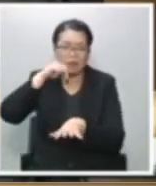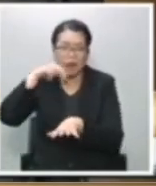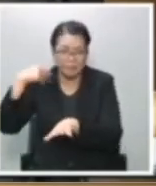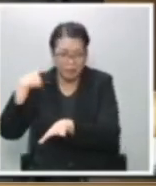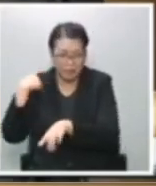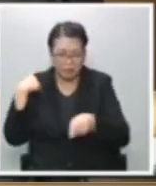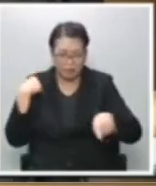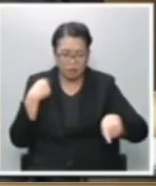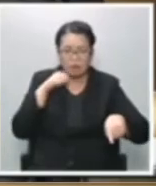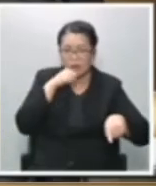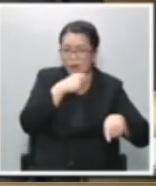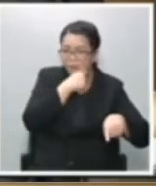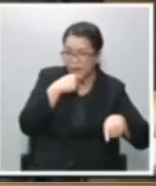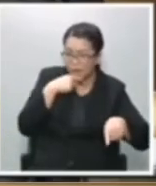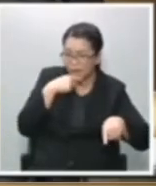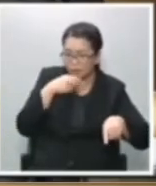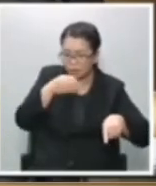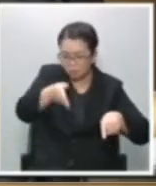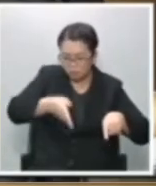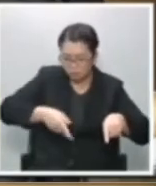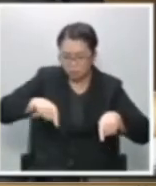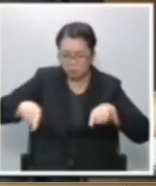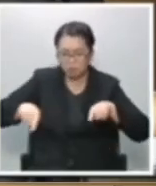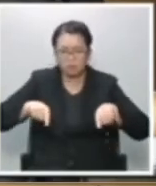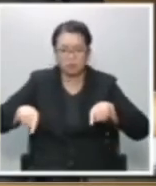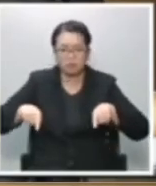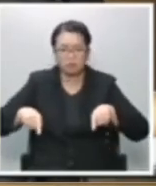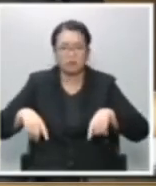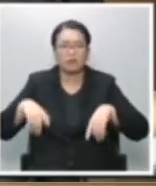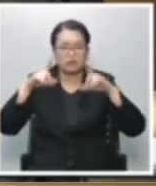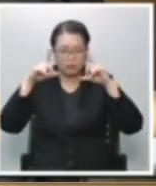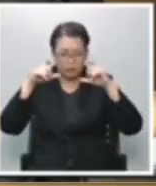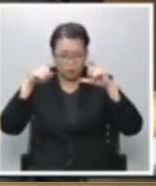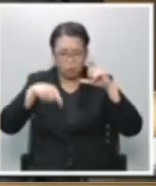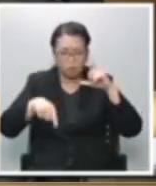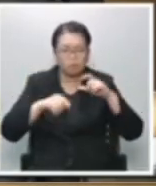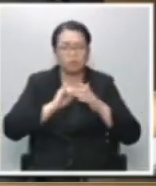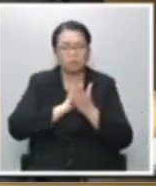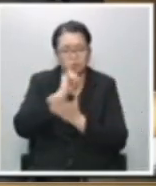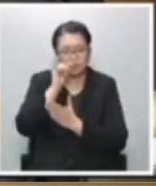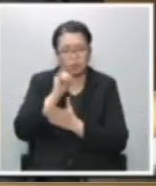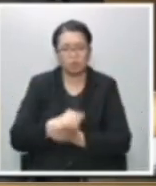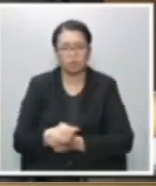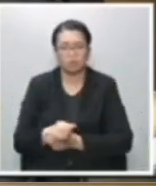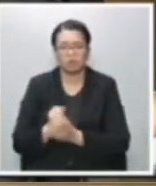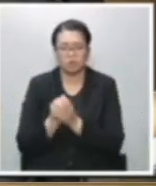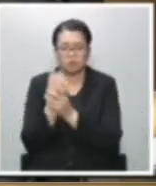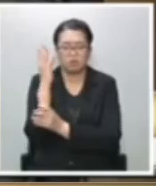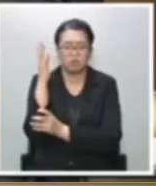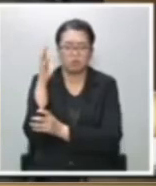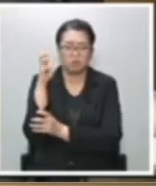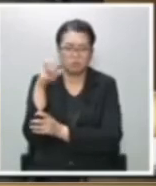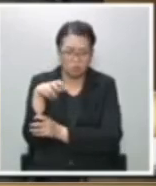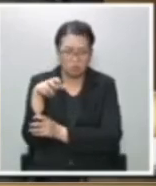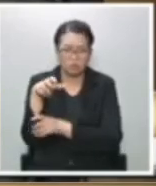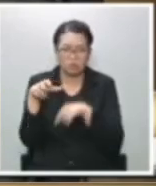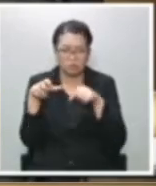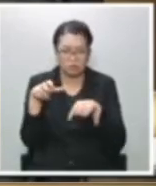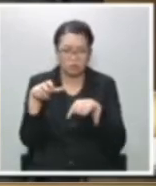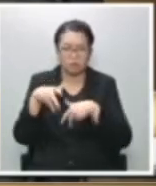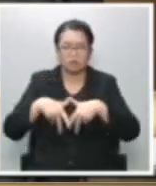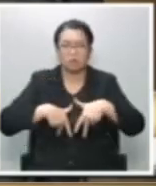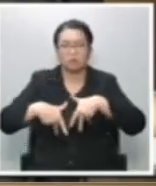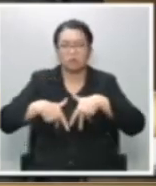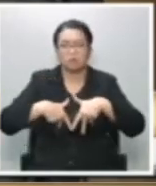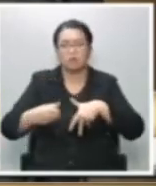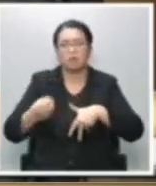นี้ท่านไปถ่ายรูปมานั่นถูกแล้วครับคือยืนต้นตายนะครับคนประชาชน